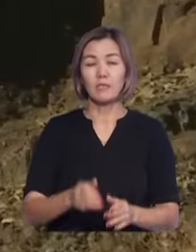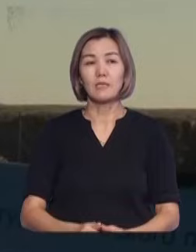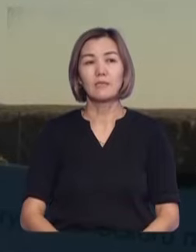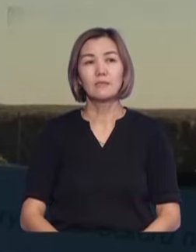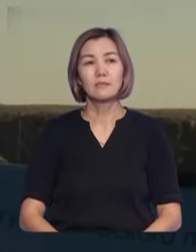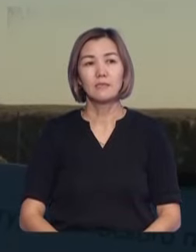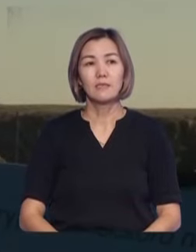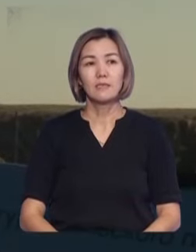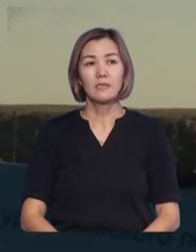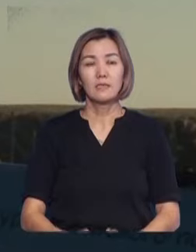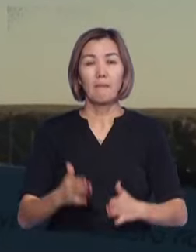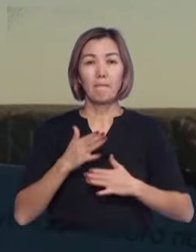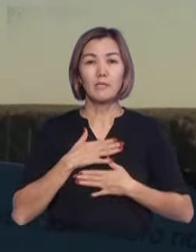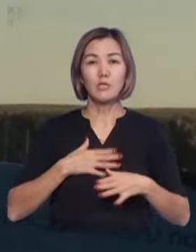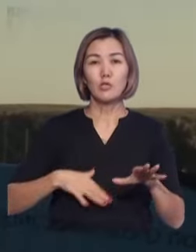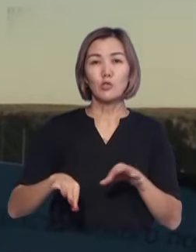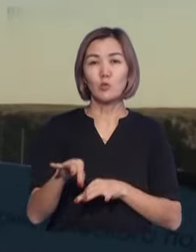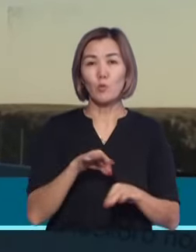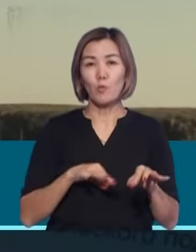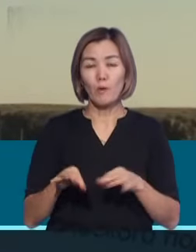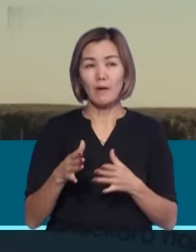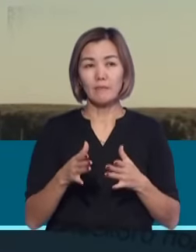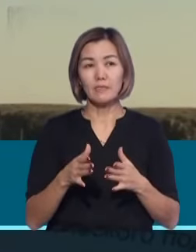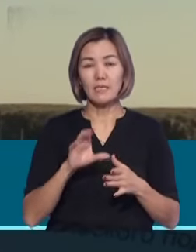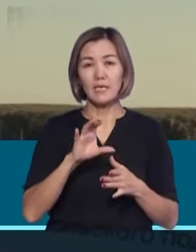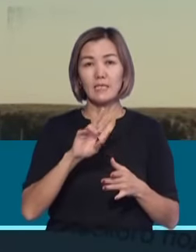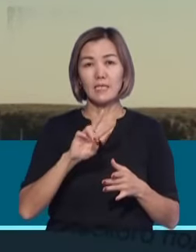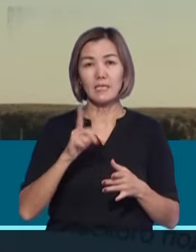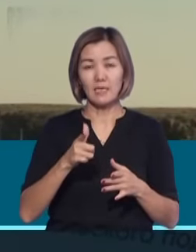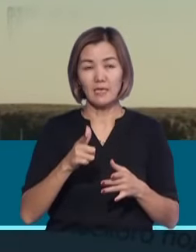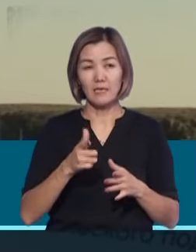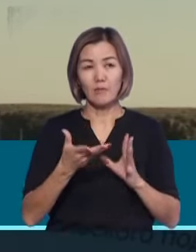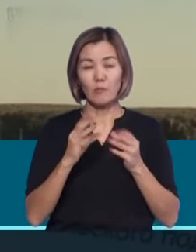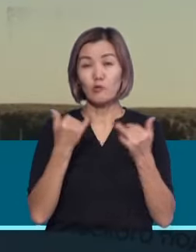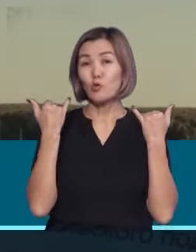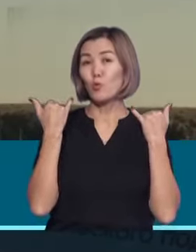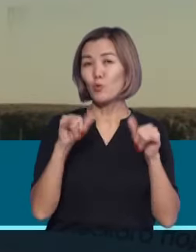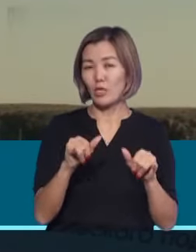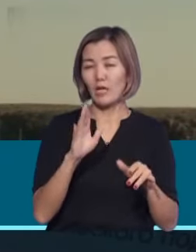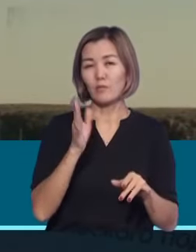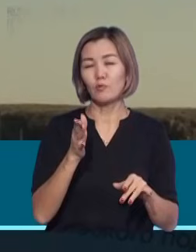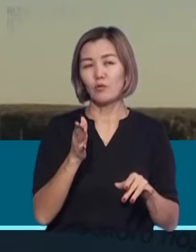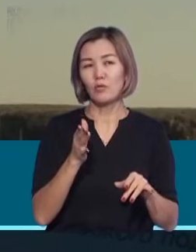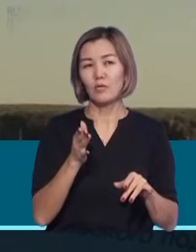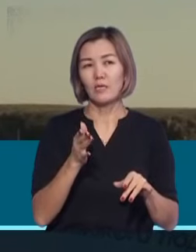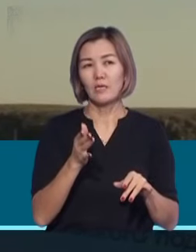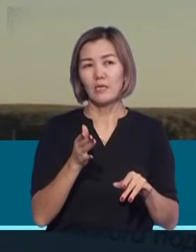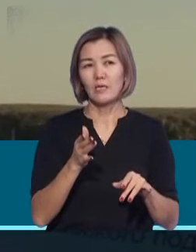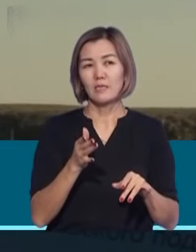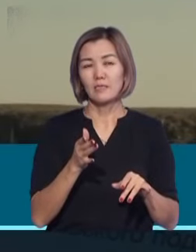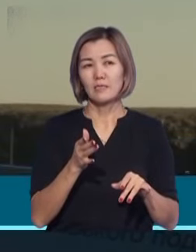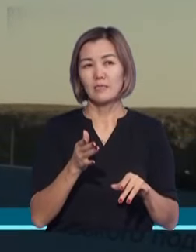отыр. Біздің жобамыз, былай айтқанда, СНГ бойынша уникальный дейді ғой, орысша.